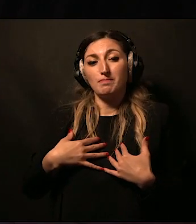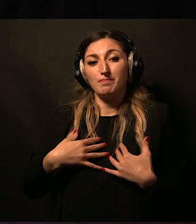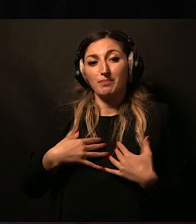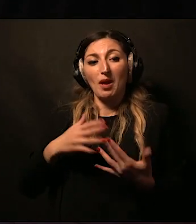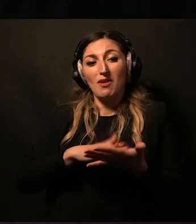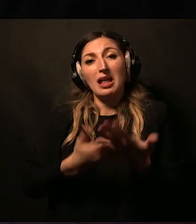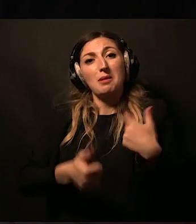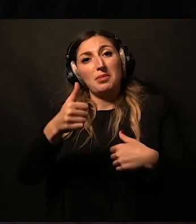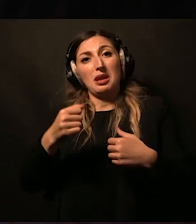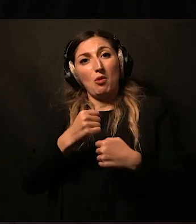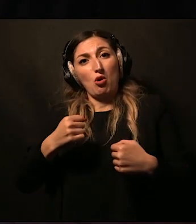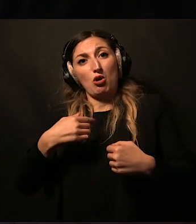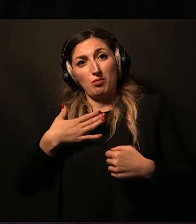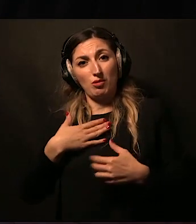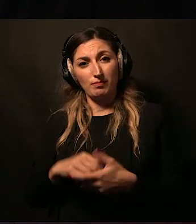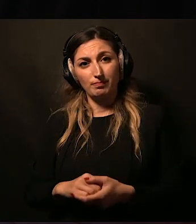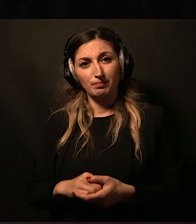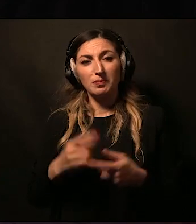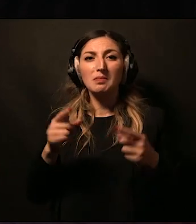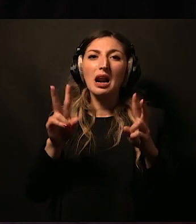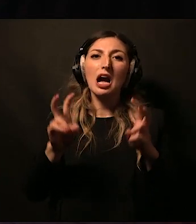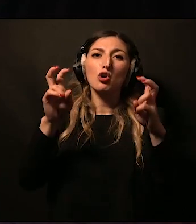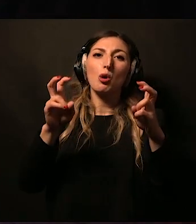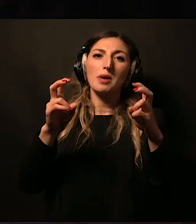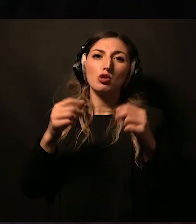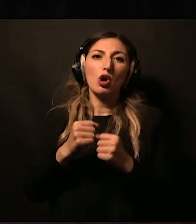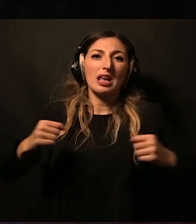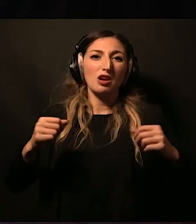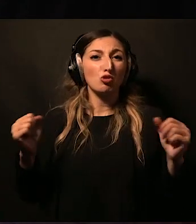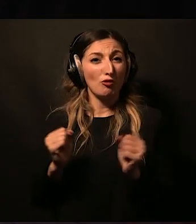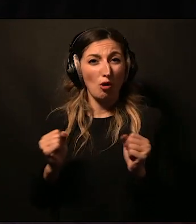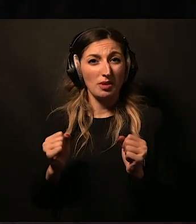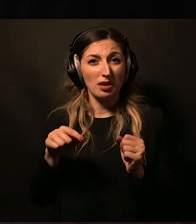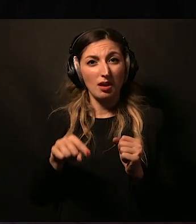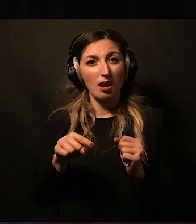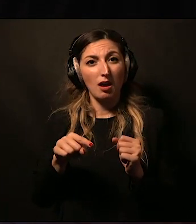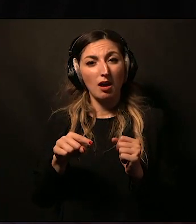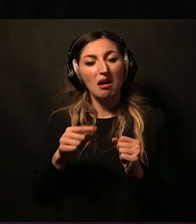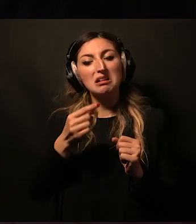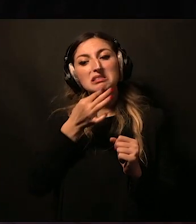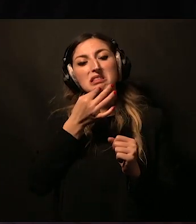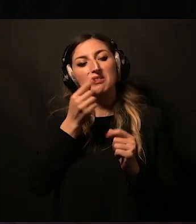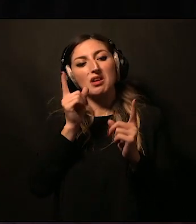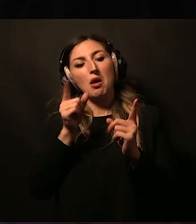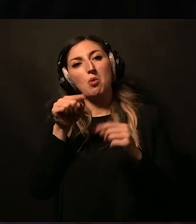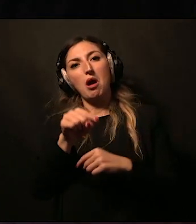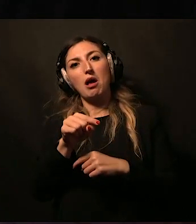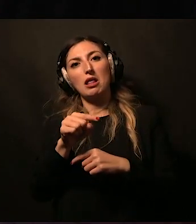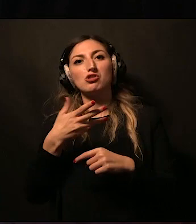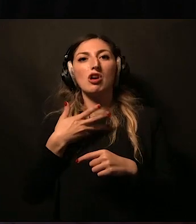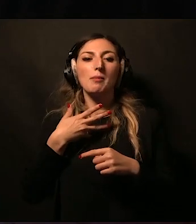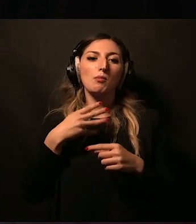corpo parlare di grassofobia e di corpi Grassi significa dare delle definizioni